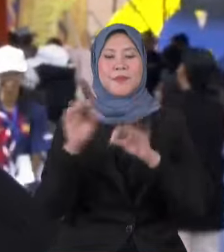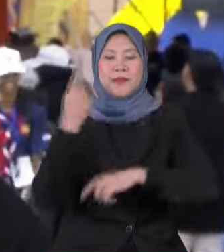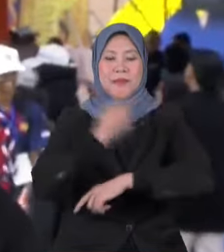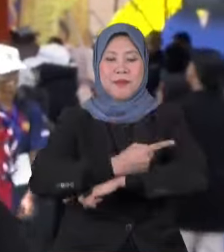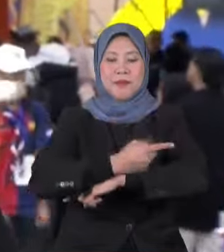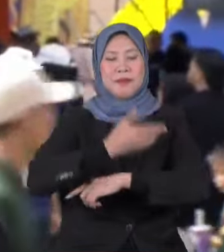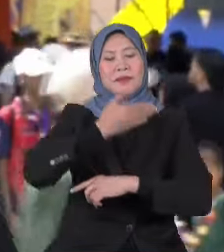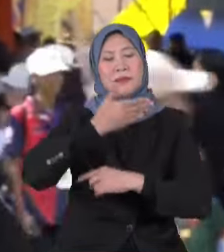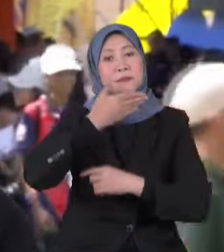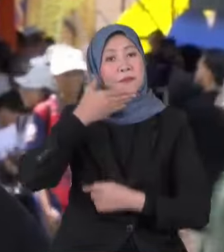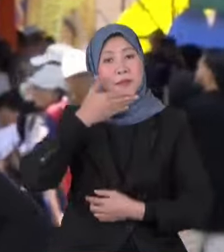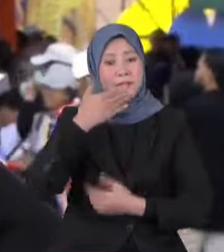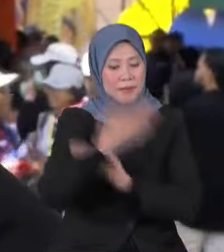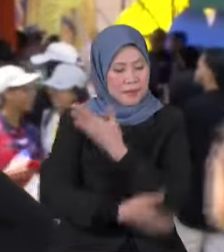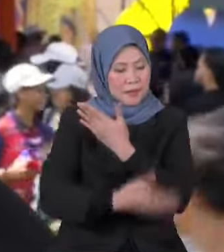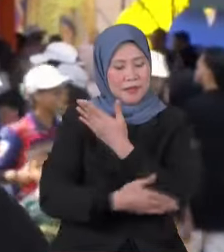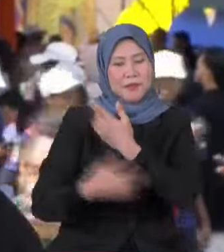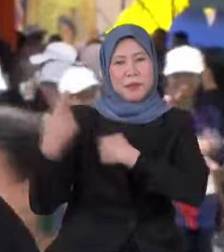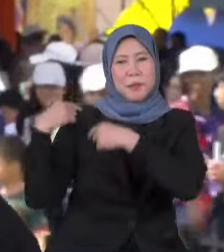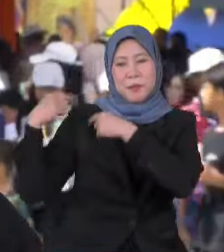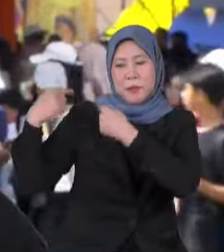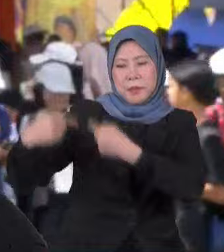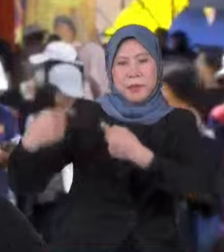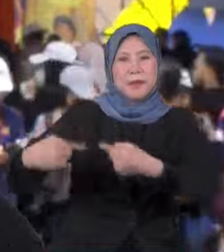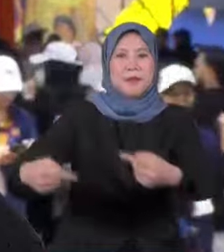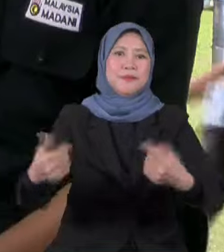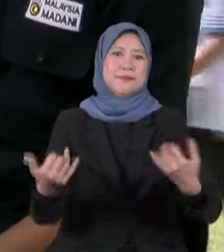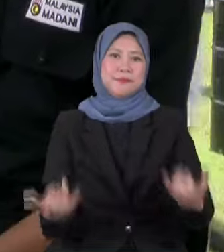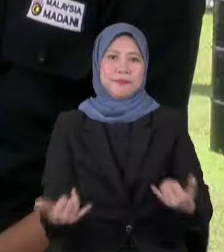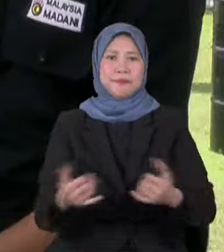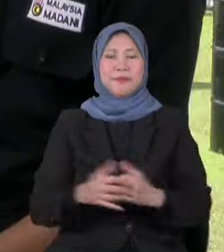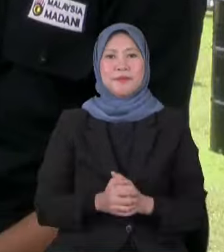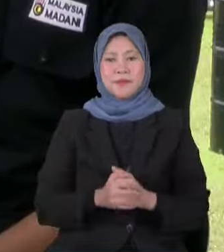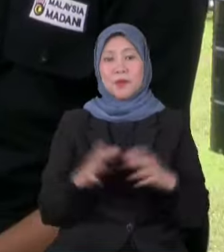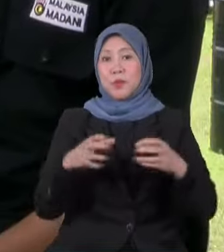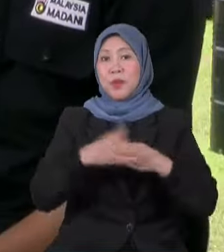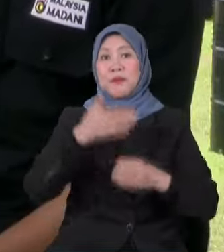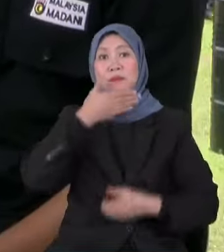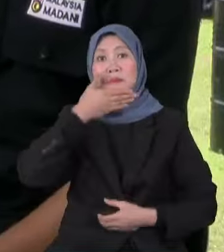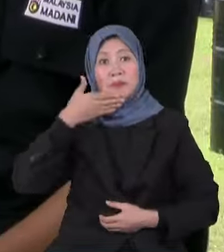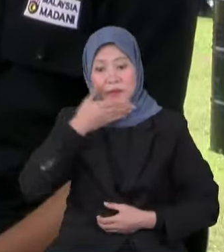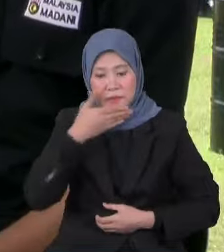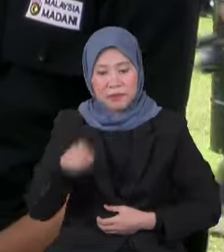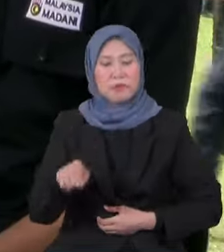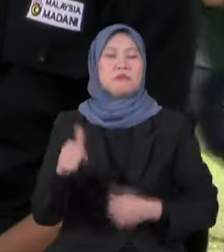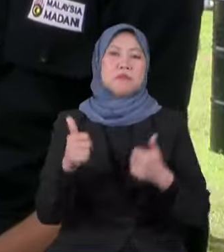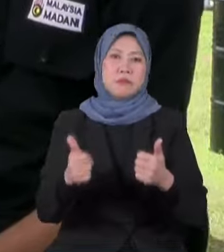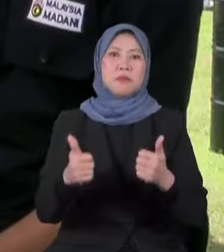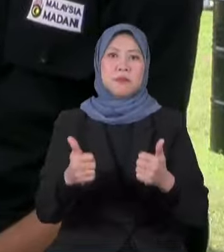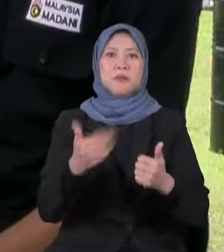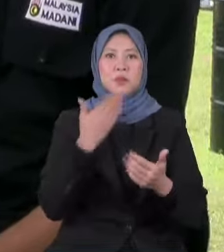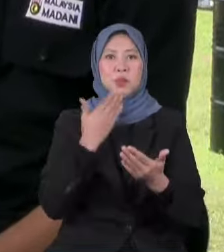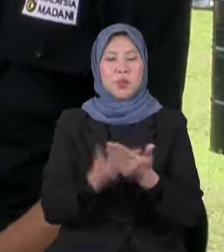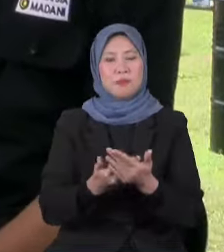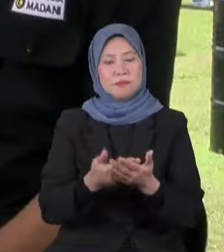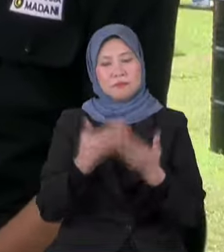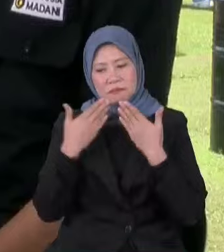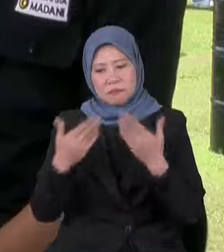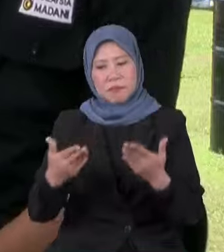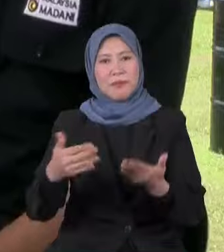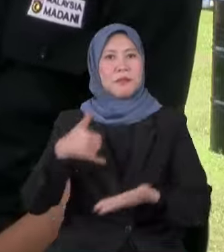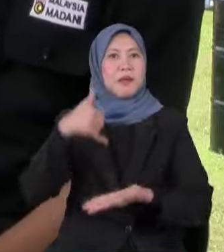ini diperkenalkan bertahun-tahun yang lalu. Itu dia, golongan belia memang sangat-sangat memang sepatutnya diberikan penghargaan,